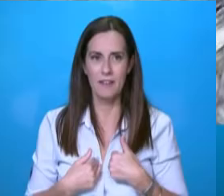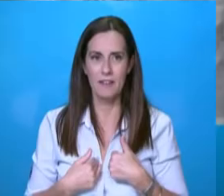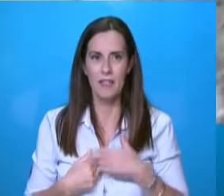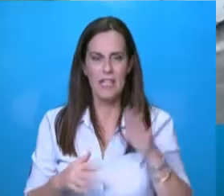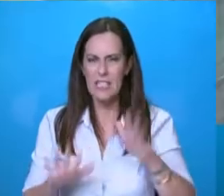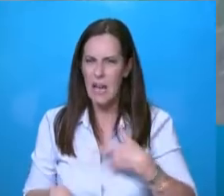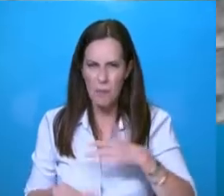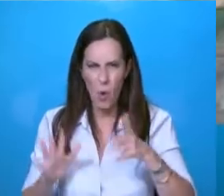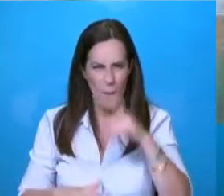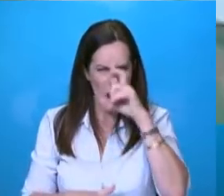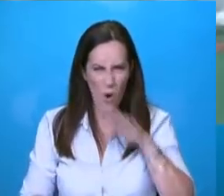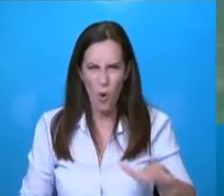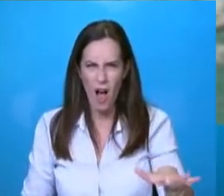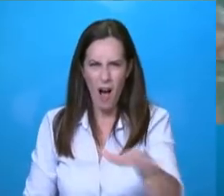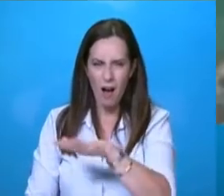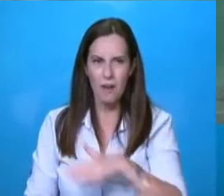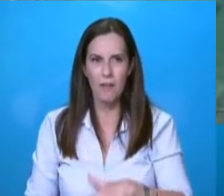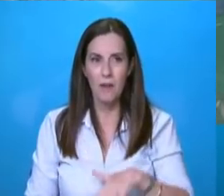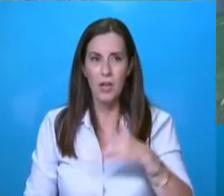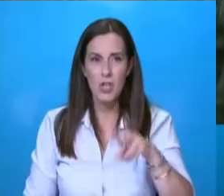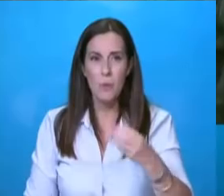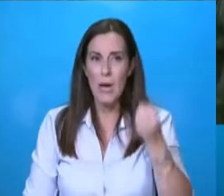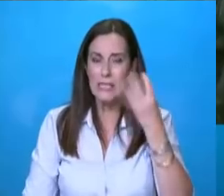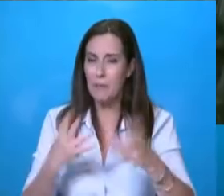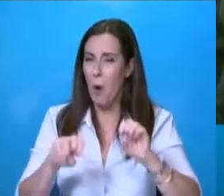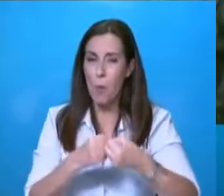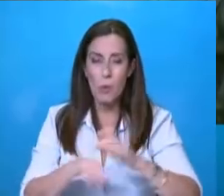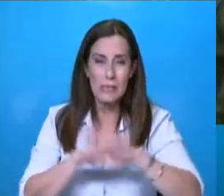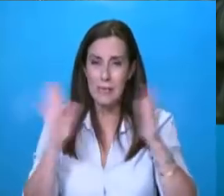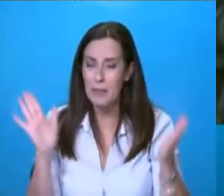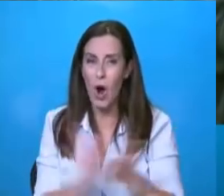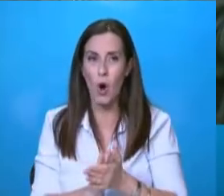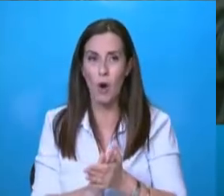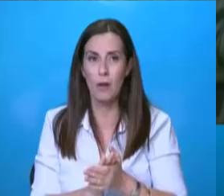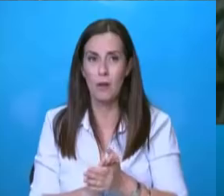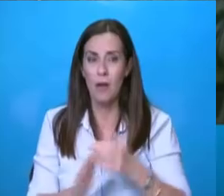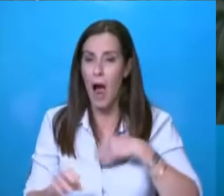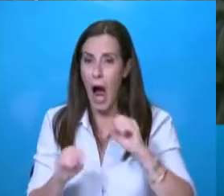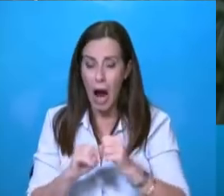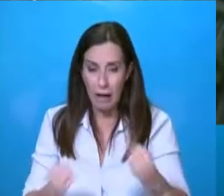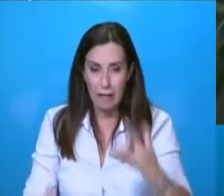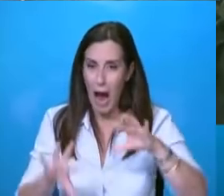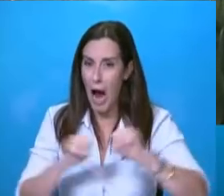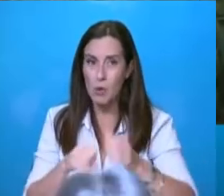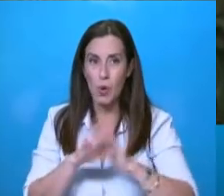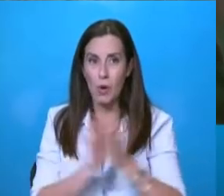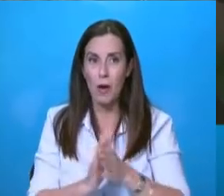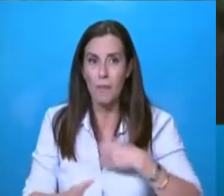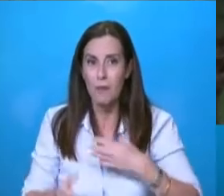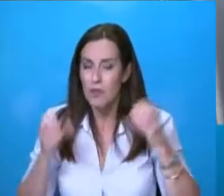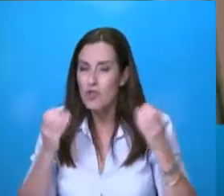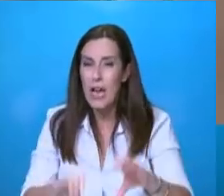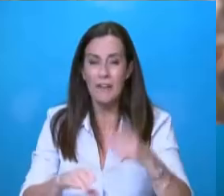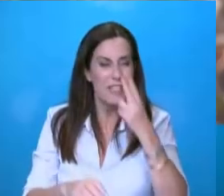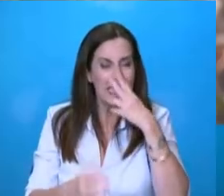זה נורא מלכלך גם את הסביבה. יש לנו פה את הצמחייה, הם הורסים לנו פה, לי הם הרסו לגמרי את הגינה, כמה שהשקעתי פה